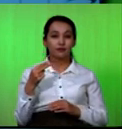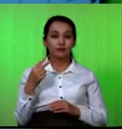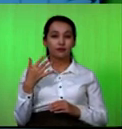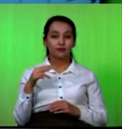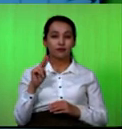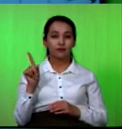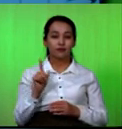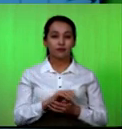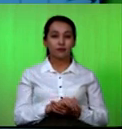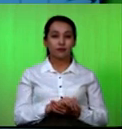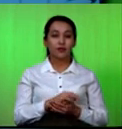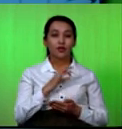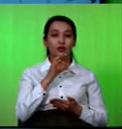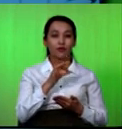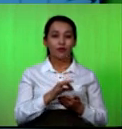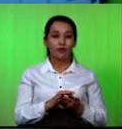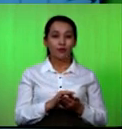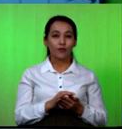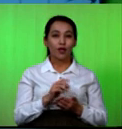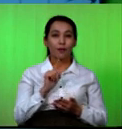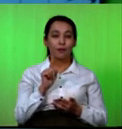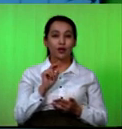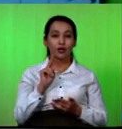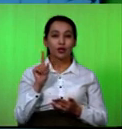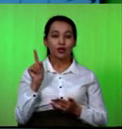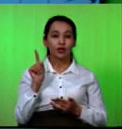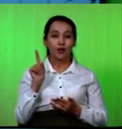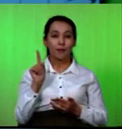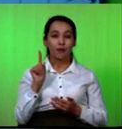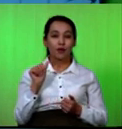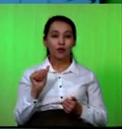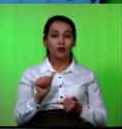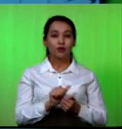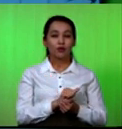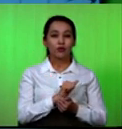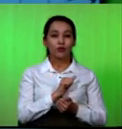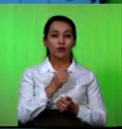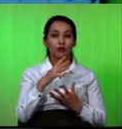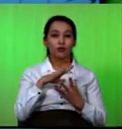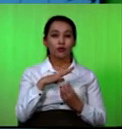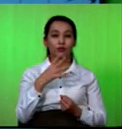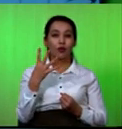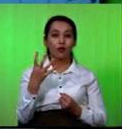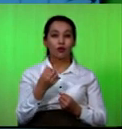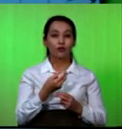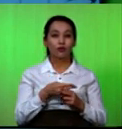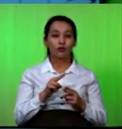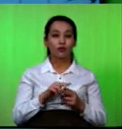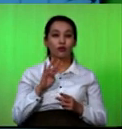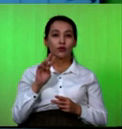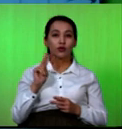kilogram. Javob: 1 kilogram mayiz olish uchun 4 kilogram uzum